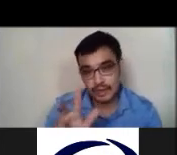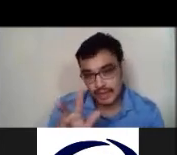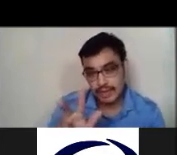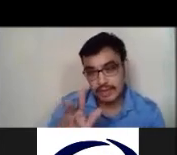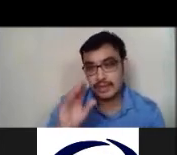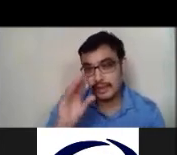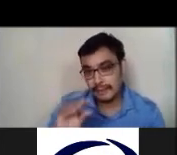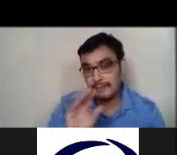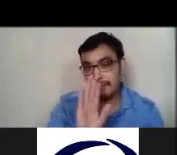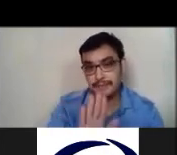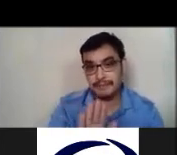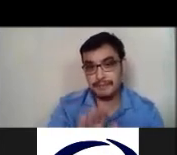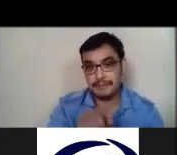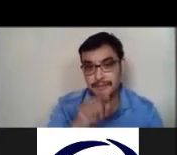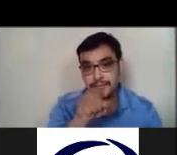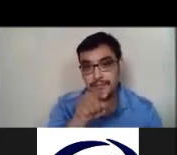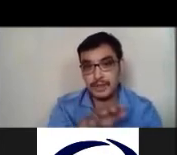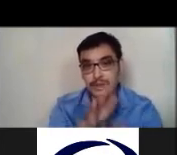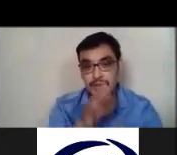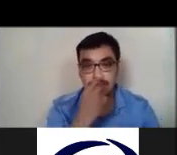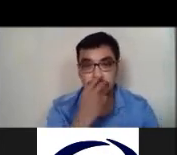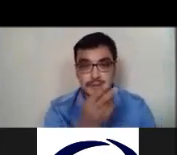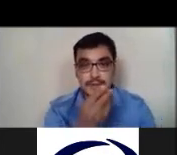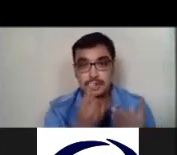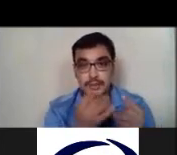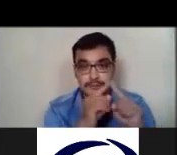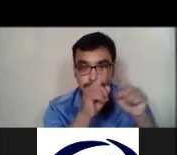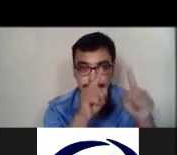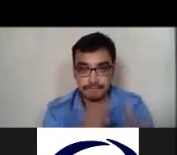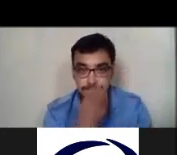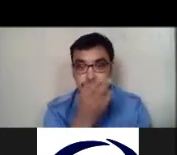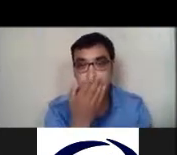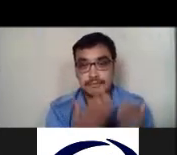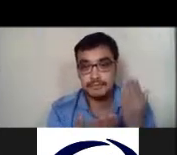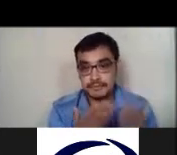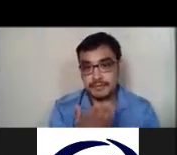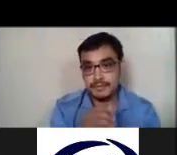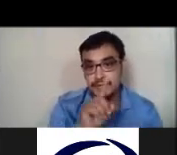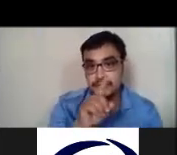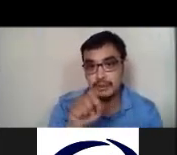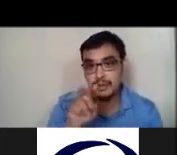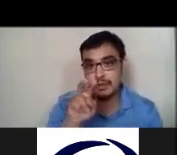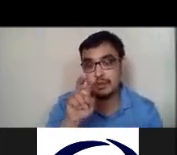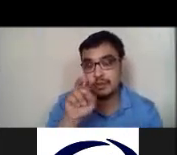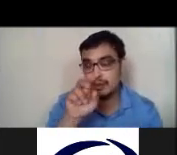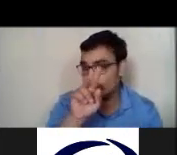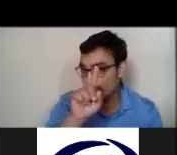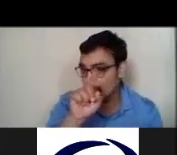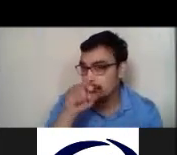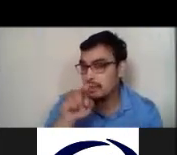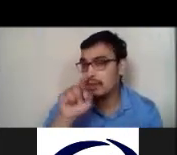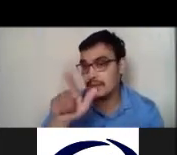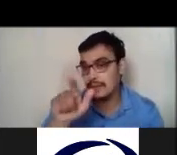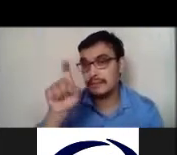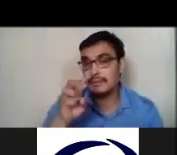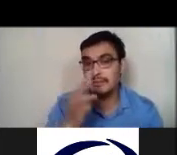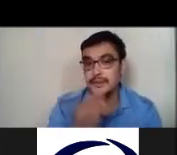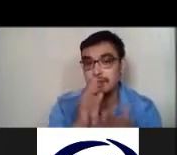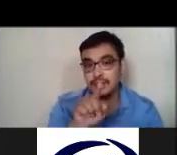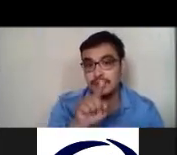छ, अघि तपाईँहरूले त्यहाँ स्कोरमा नि हेर्नुभयो होइन, झन् 10.7% मात्रै छ र